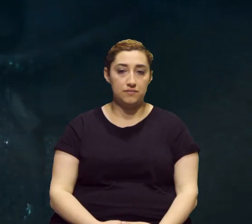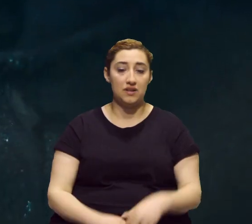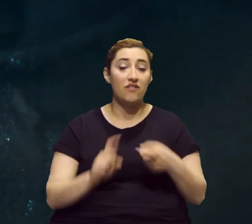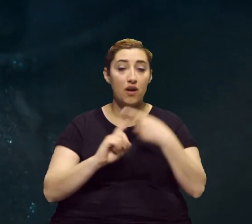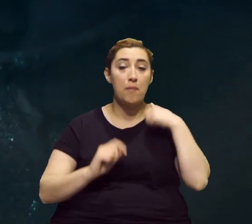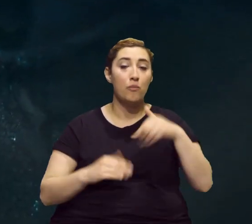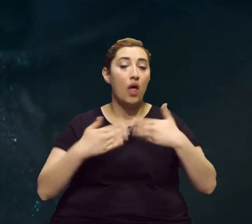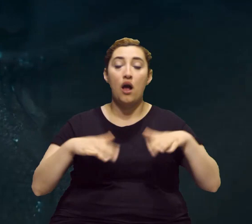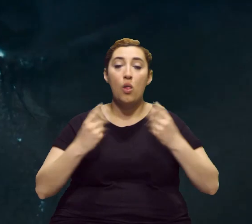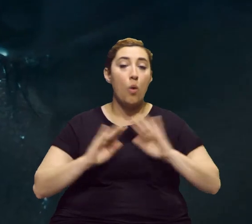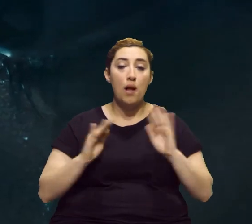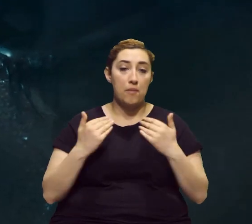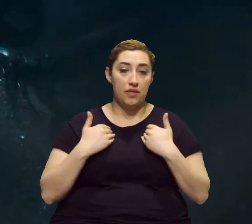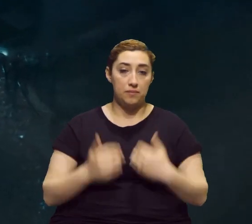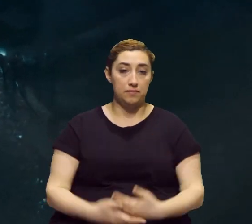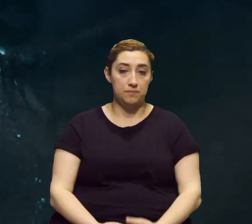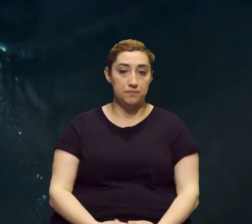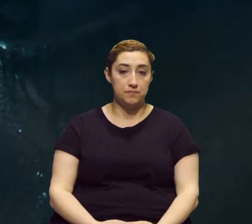Ve ben buna mani olamadım.